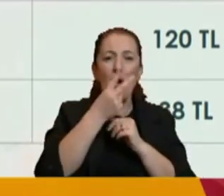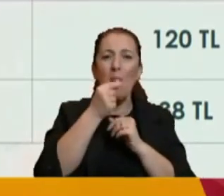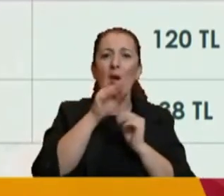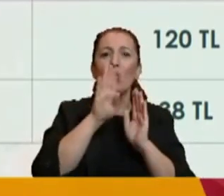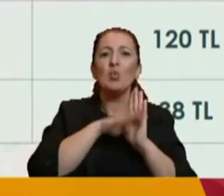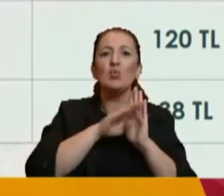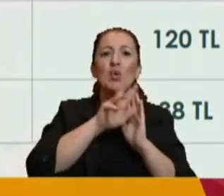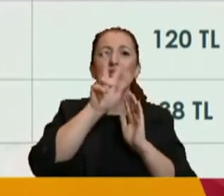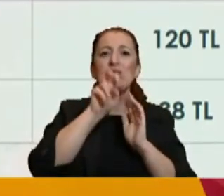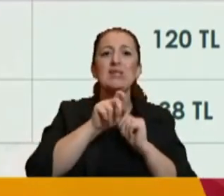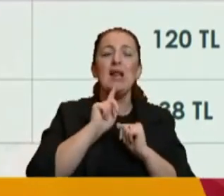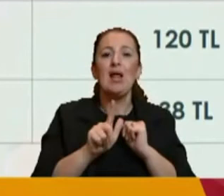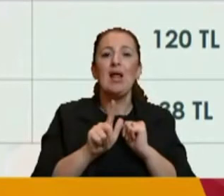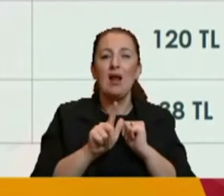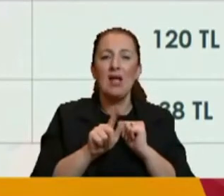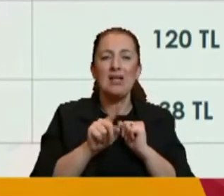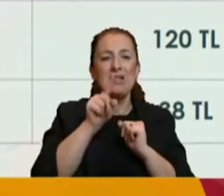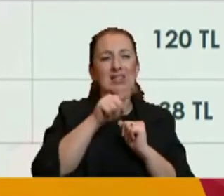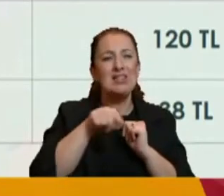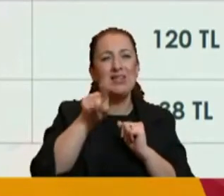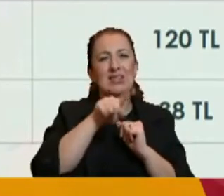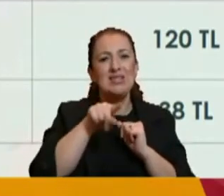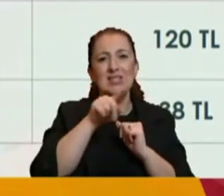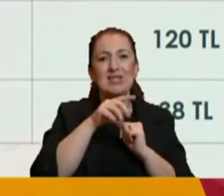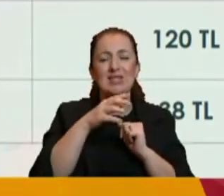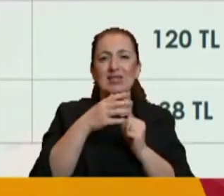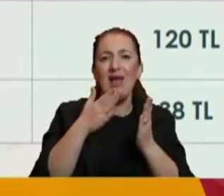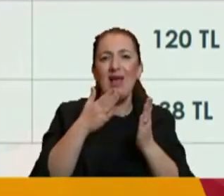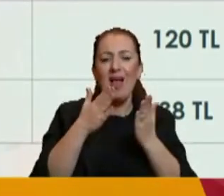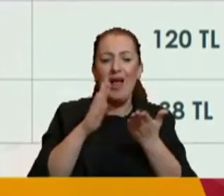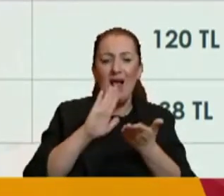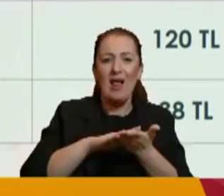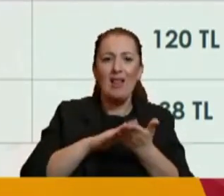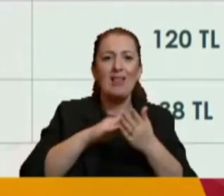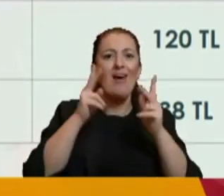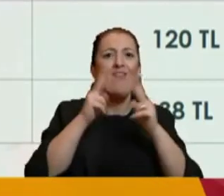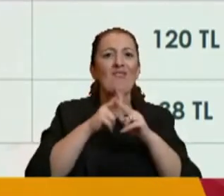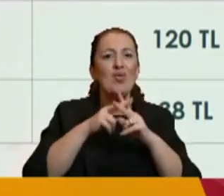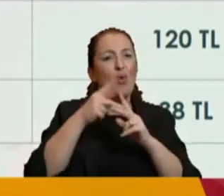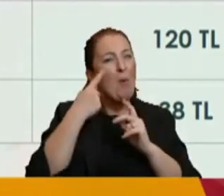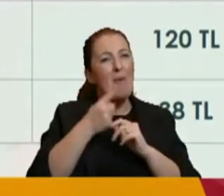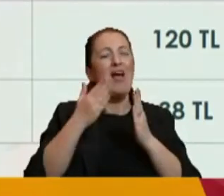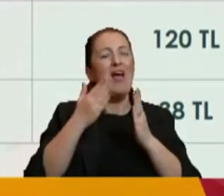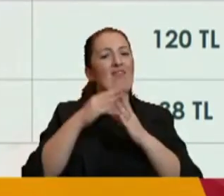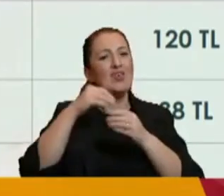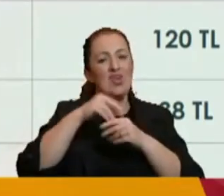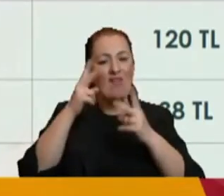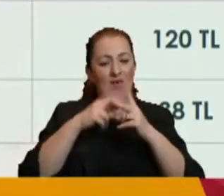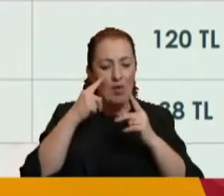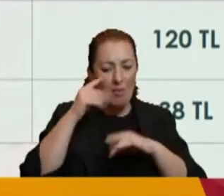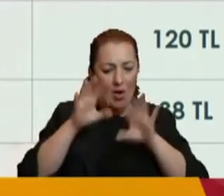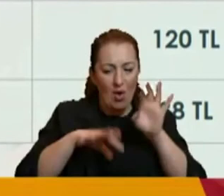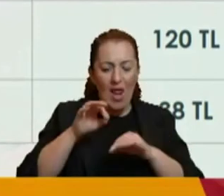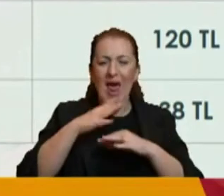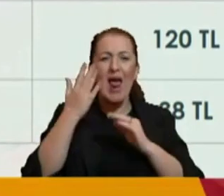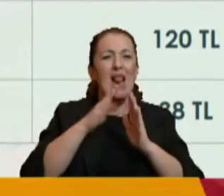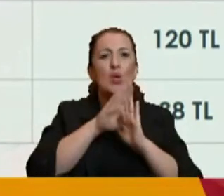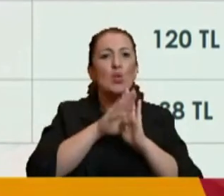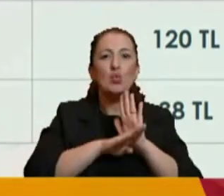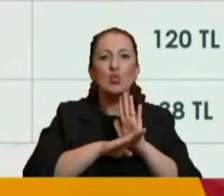38 lira sizde çekebilirsiniz Evinizdeki Bütün faturaları kontrol edin en düşüğünün